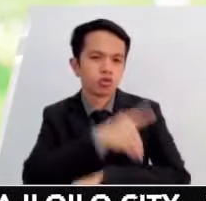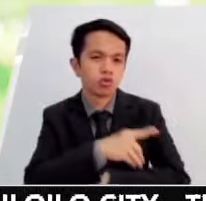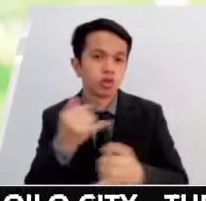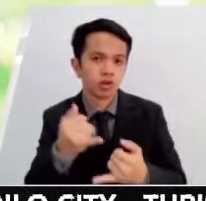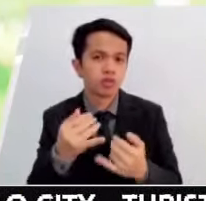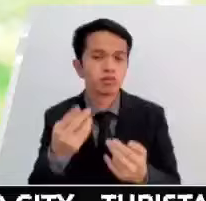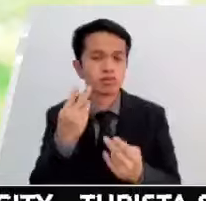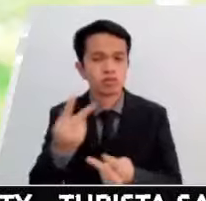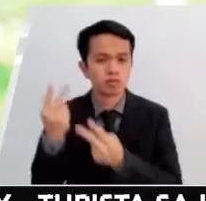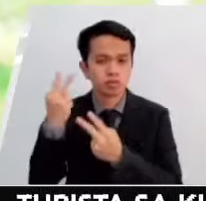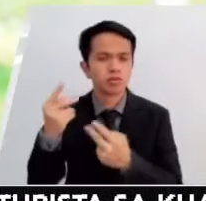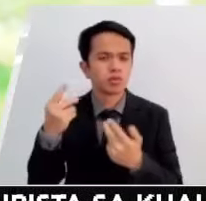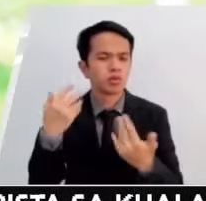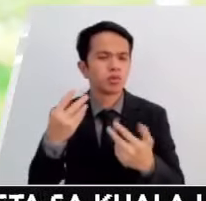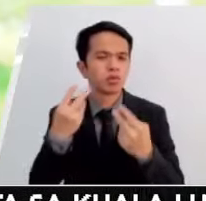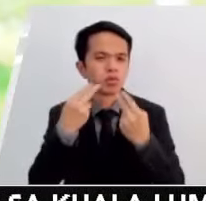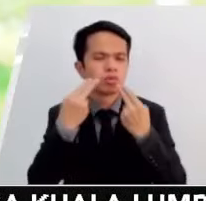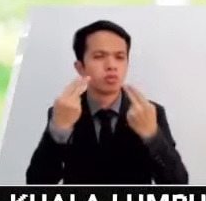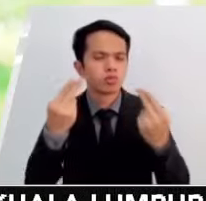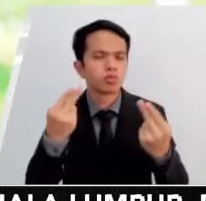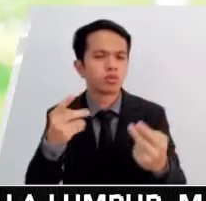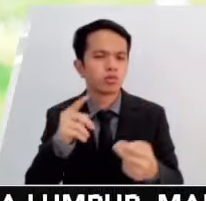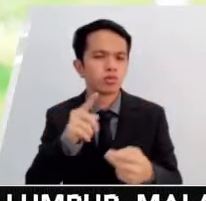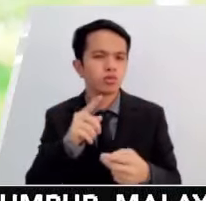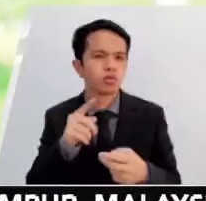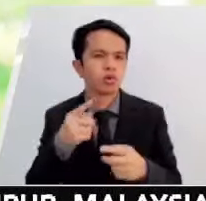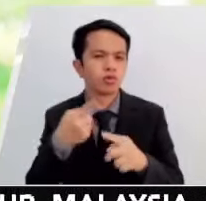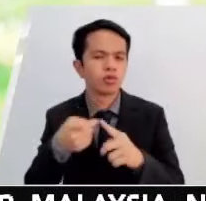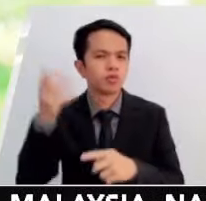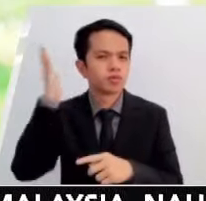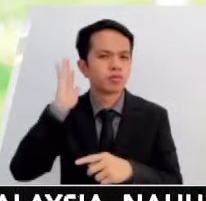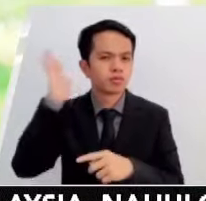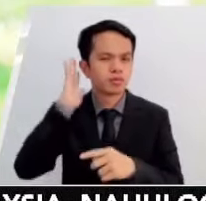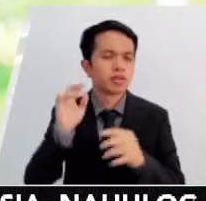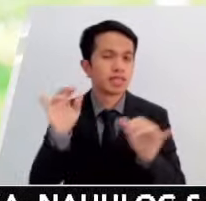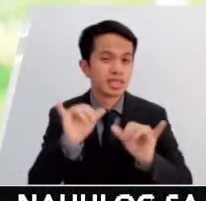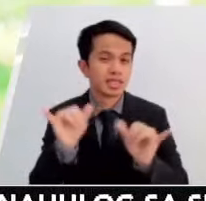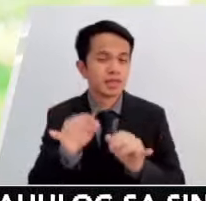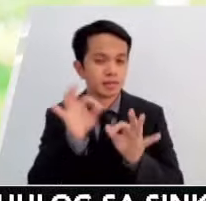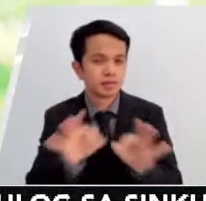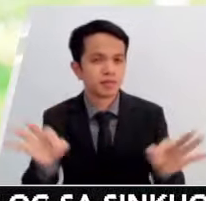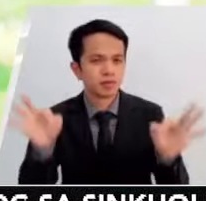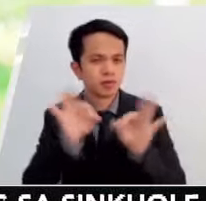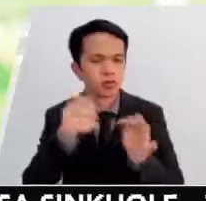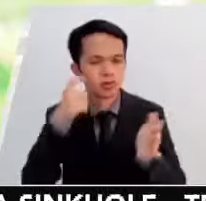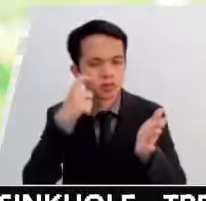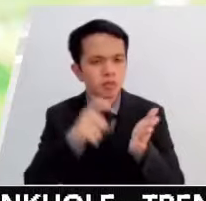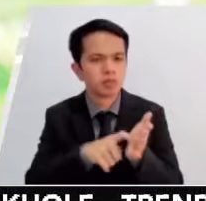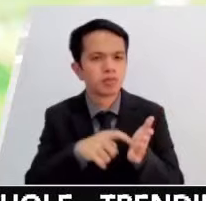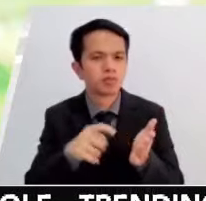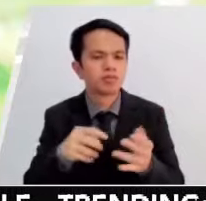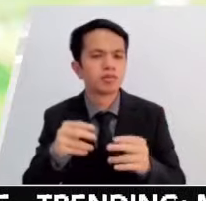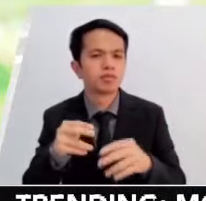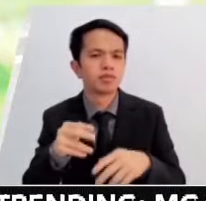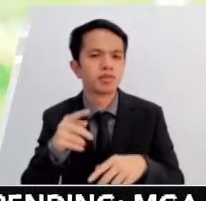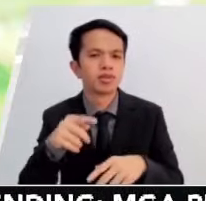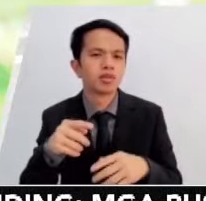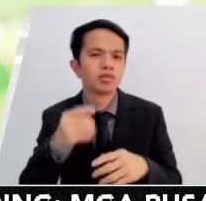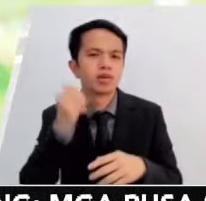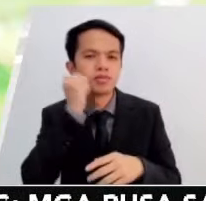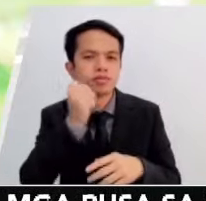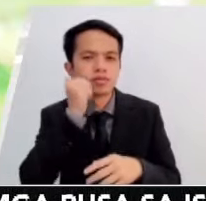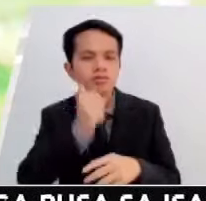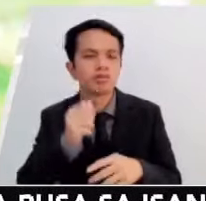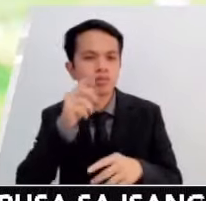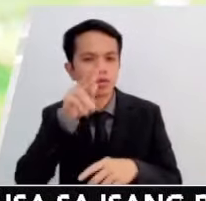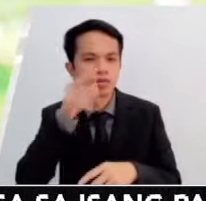kabayanihan ng mga nauna sa atin ng ating mga ninuno, ay kailangan ding ikilalanin ang kabayanihan ng pang-araw-araw na Pilipino at